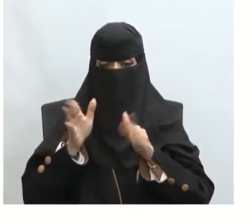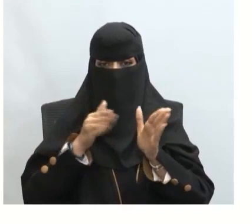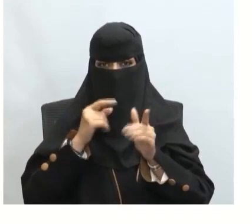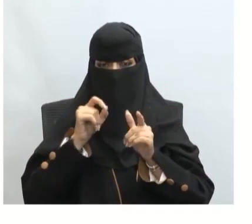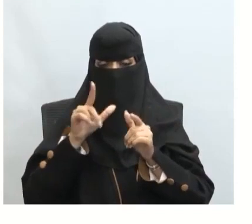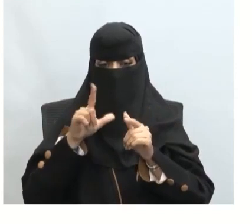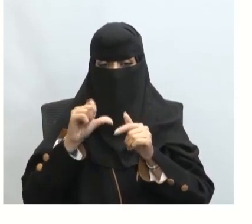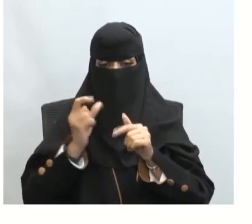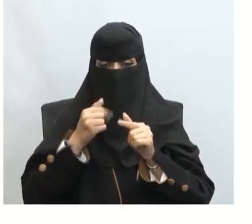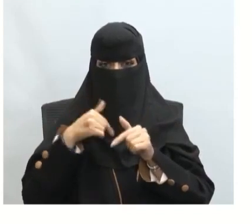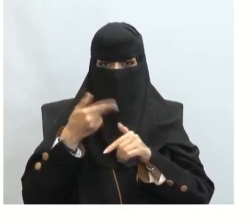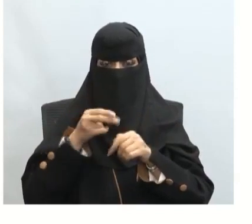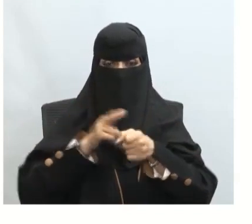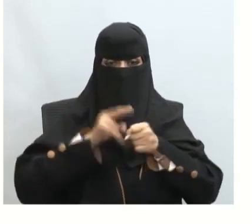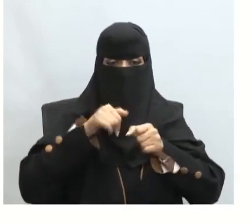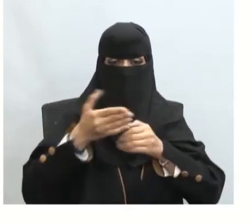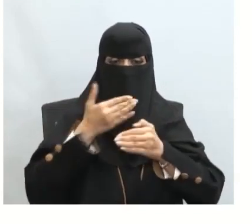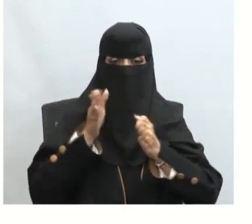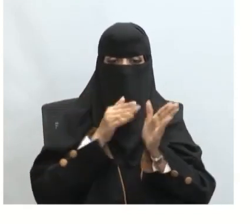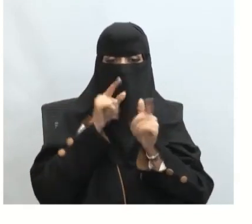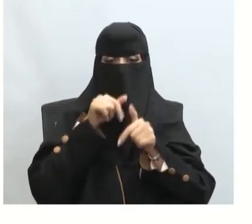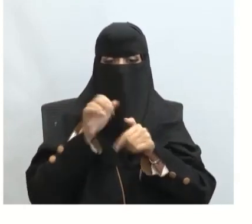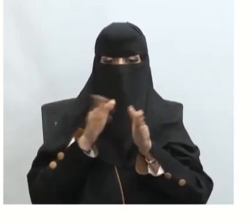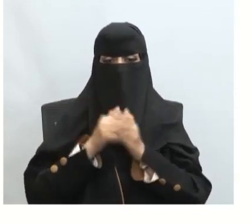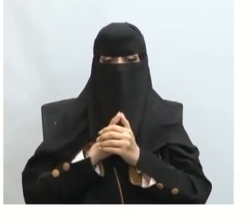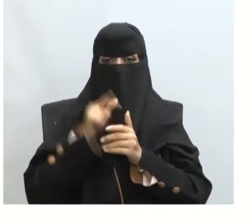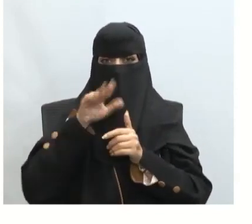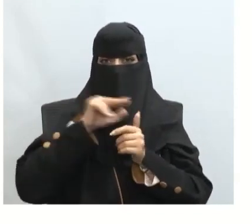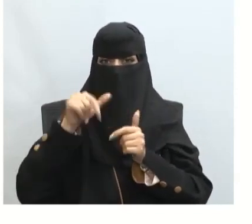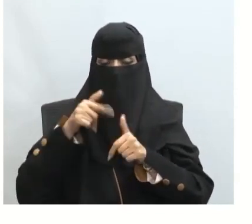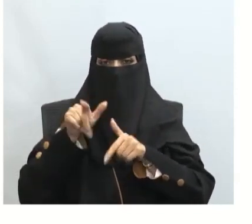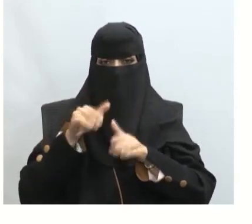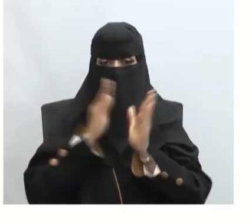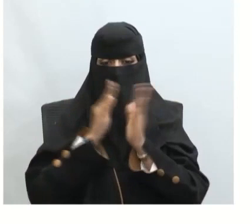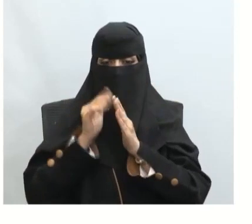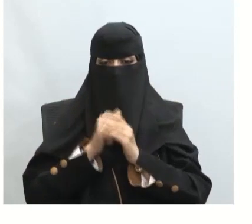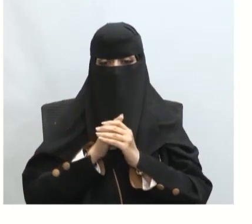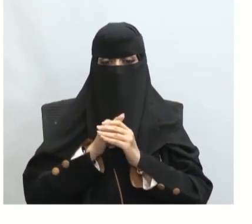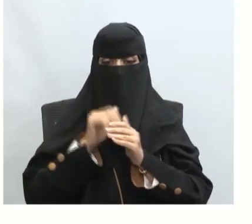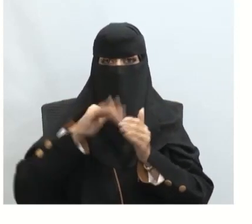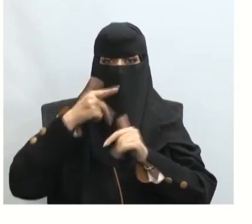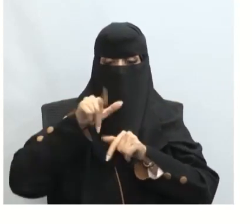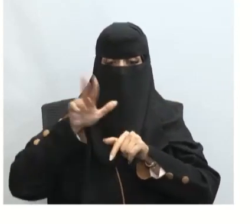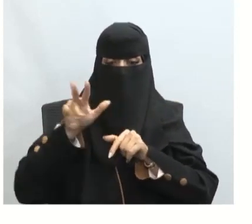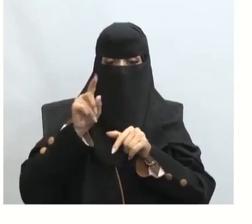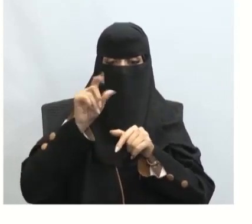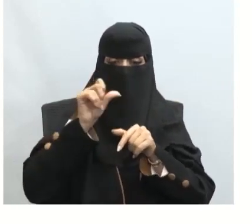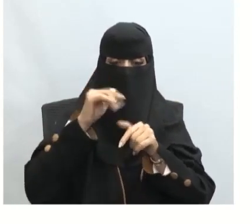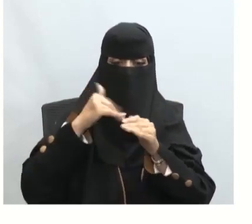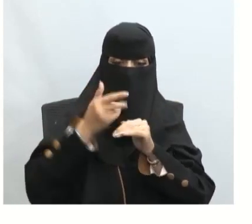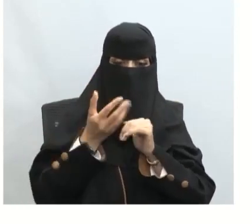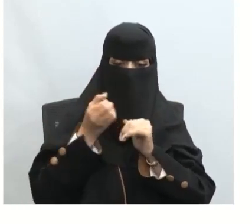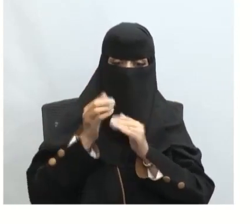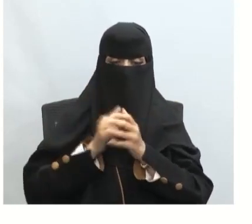ايثيلين سيكون رباعي فلورو ايثيلين وهذه هي الوحده سمي البوليمرات الناتجه عن